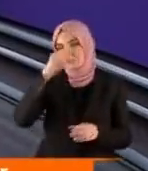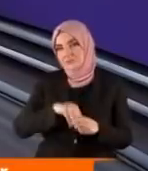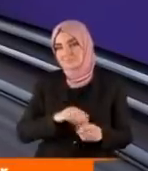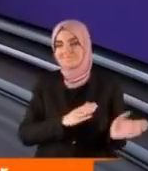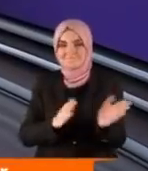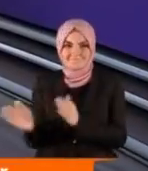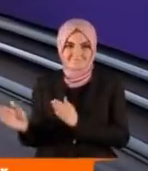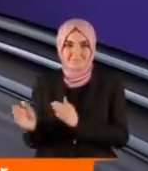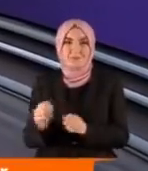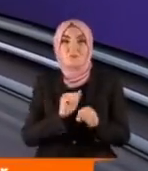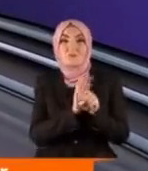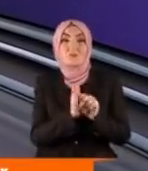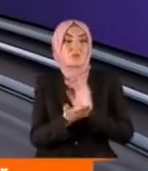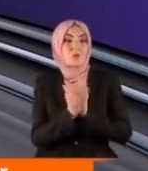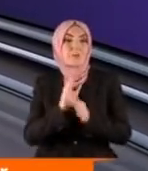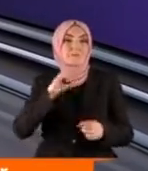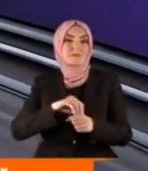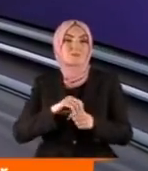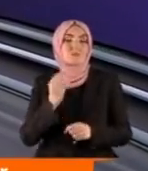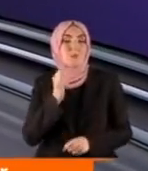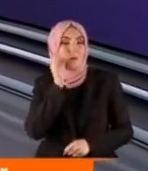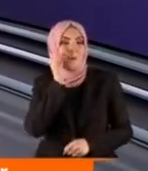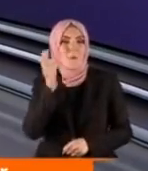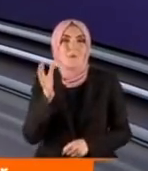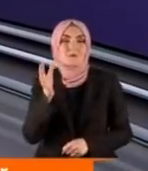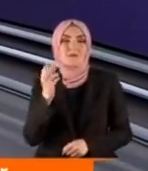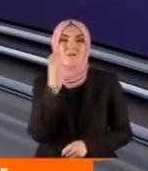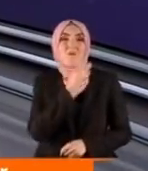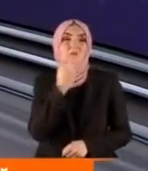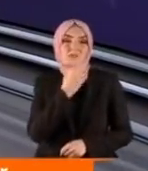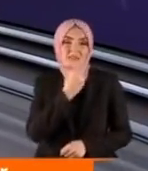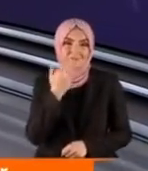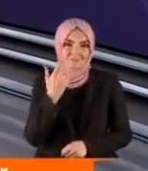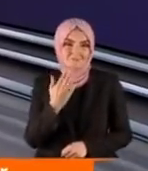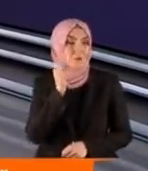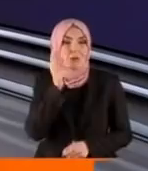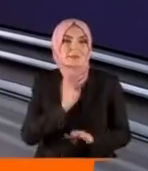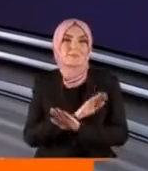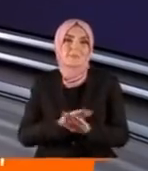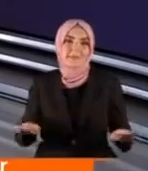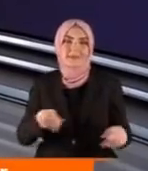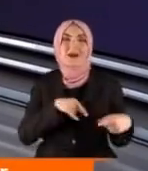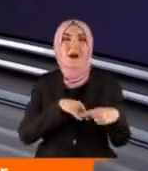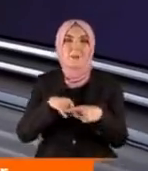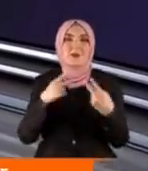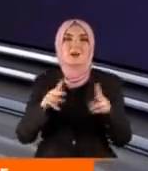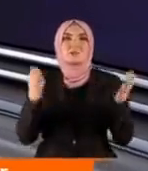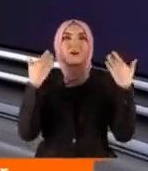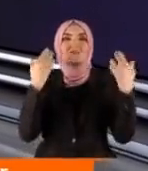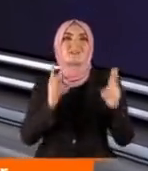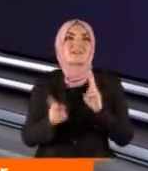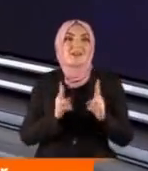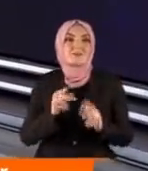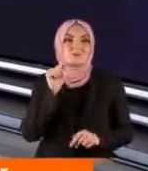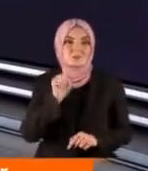Salgın döneminin en çok özlenen etkinliklerinden biriydi konserler ve özlem bitti. Harbiye Açık Hava Tiyatrosu kapılarını seyircilerine Yıldız Tilbe